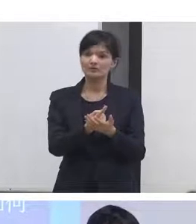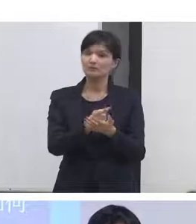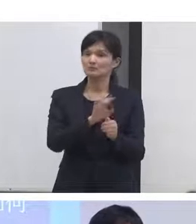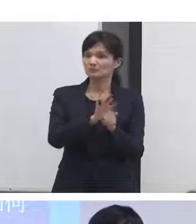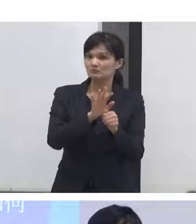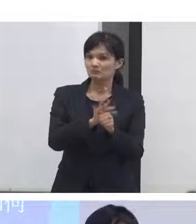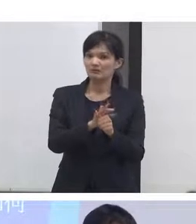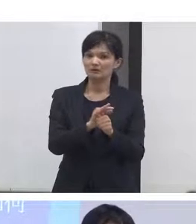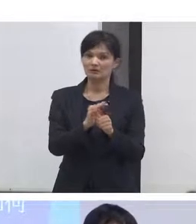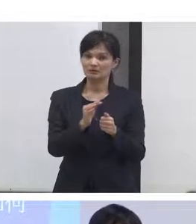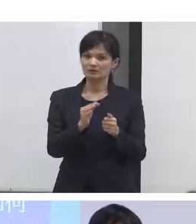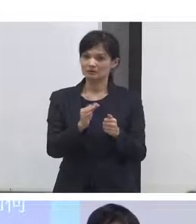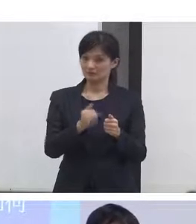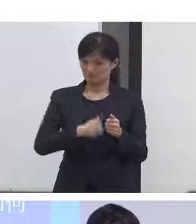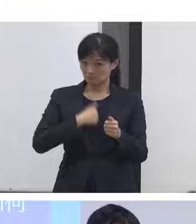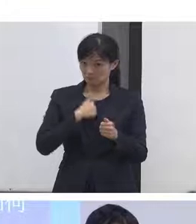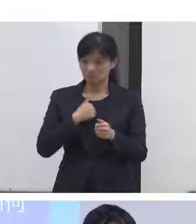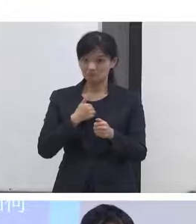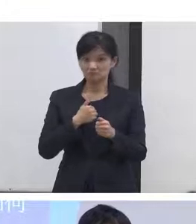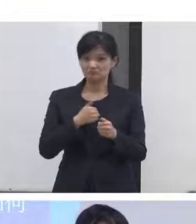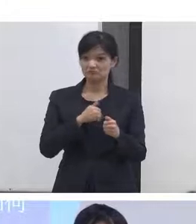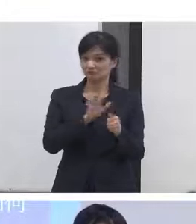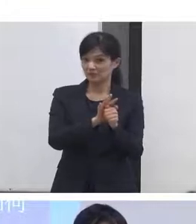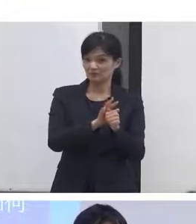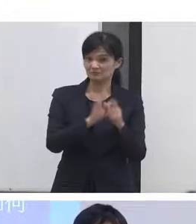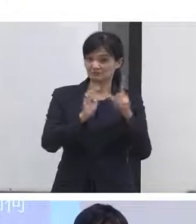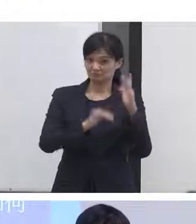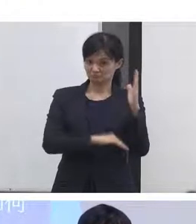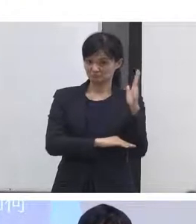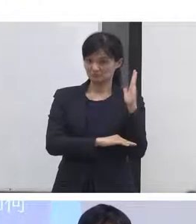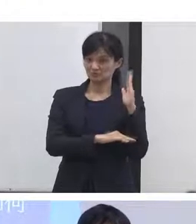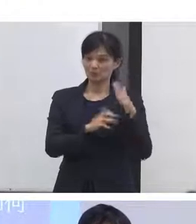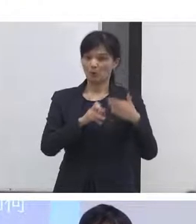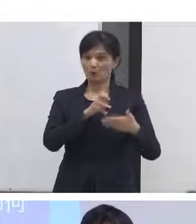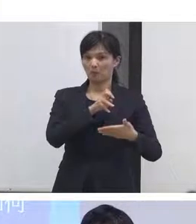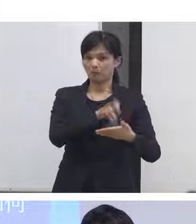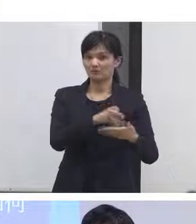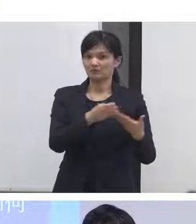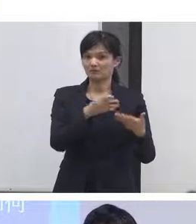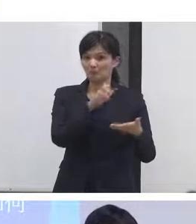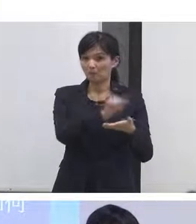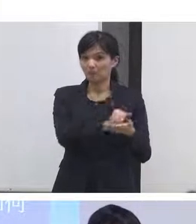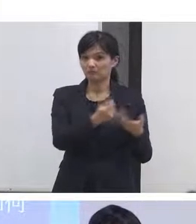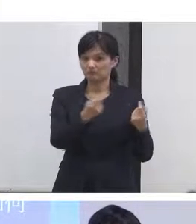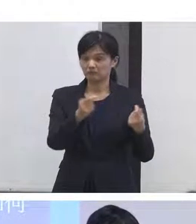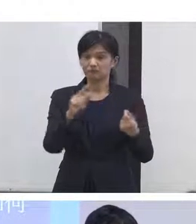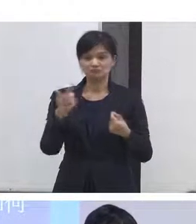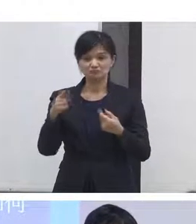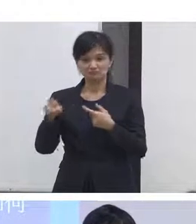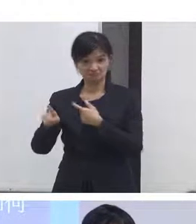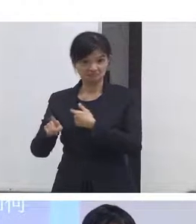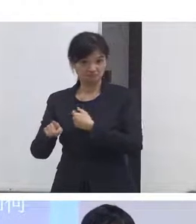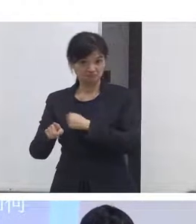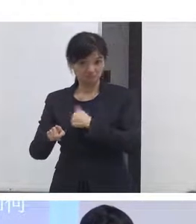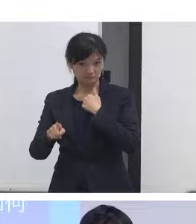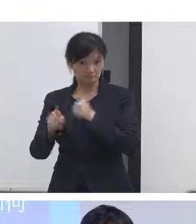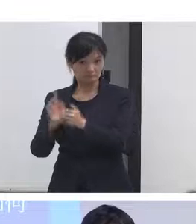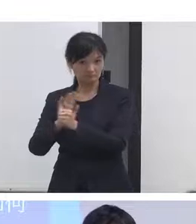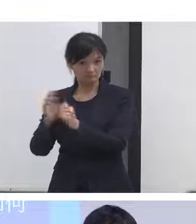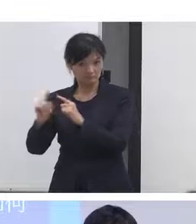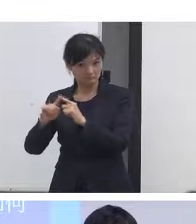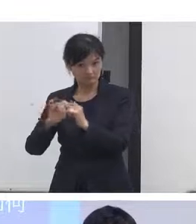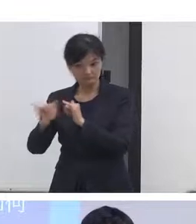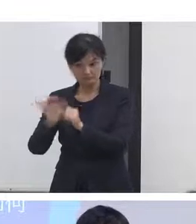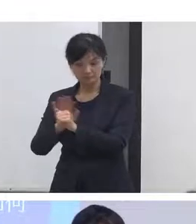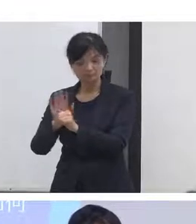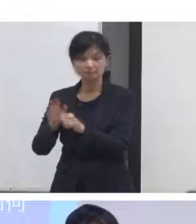不是真的能够去帮助到人民的事。但是很好接，就是心态比较开放的政府部会去跟他合作就很愉快，你就